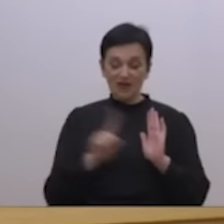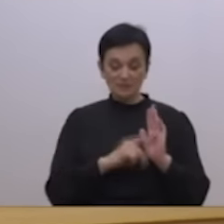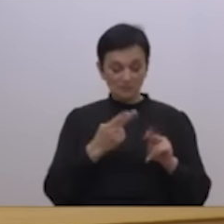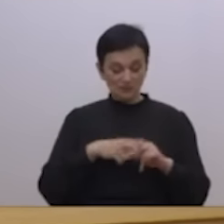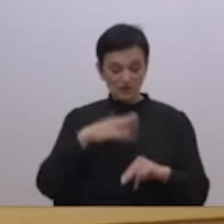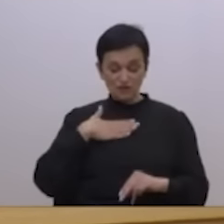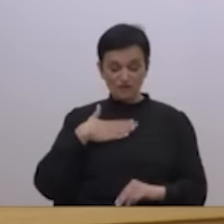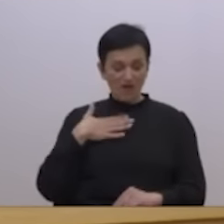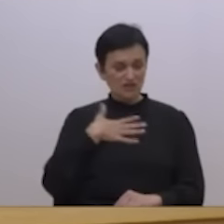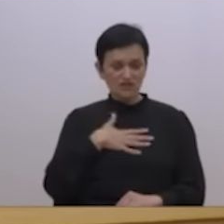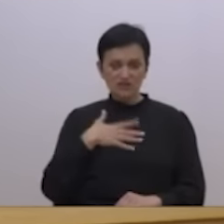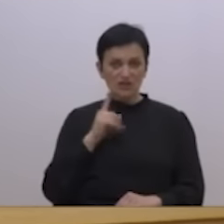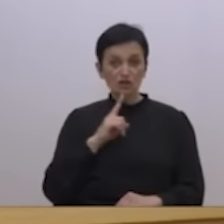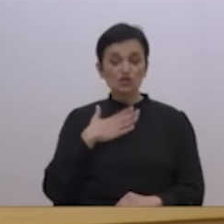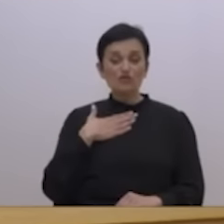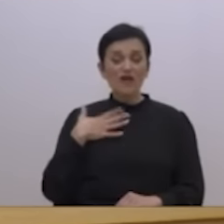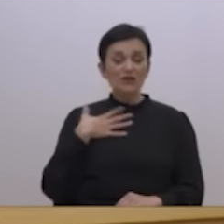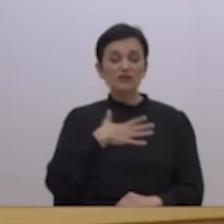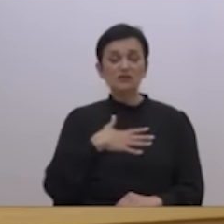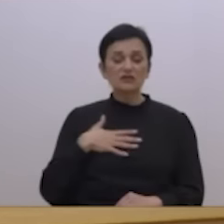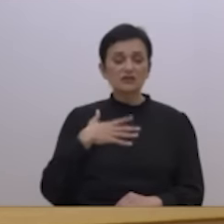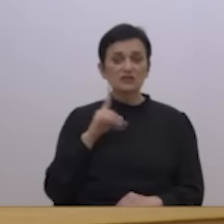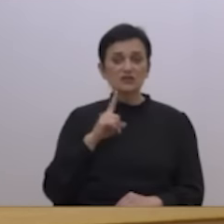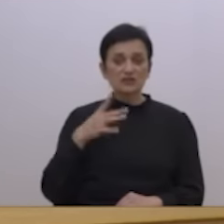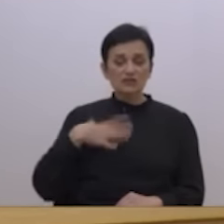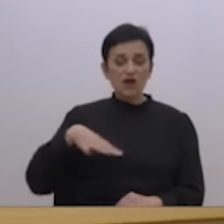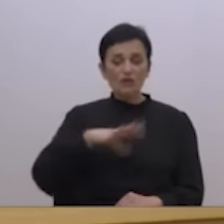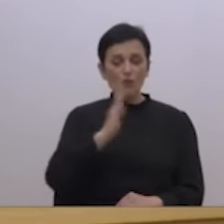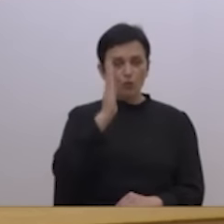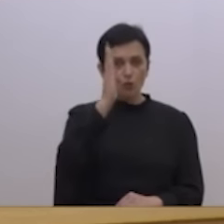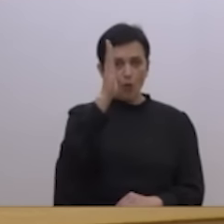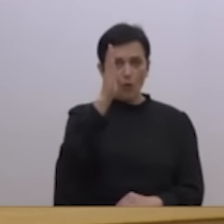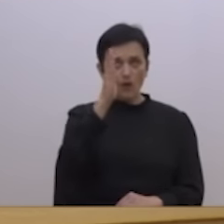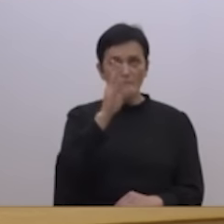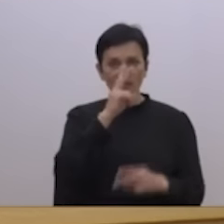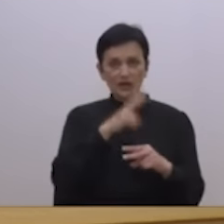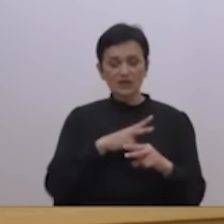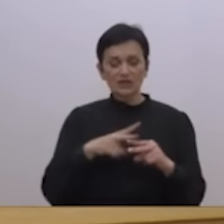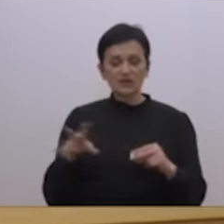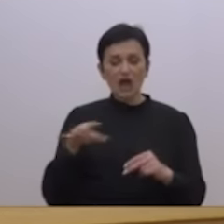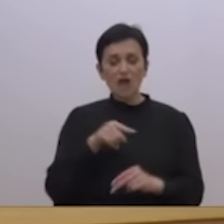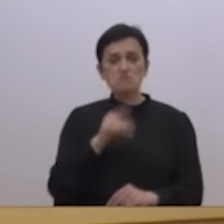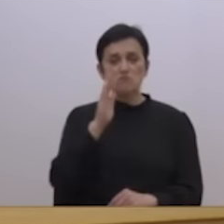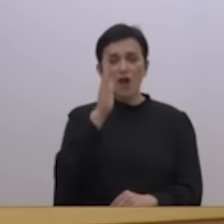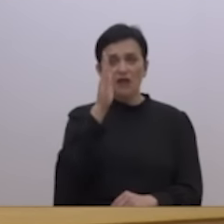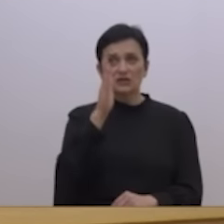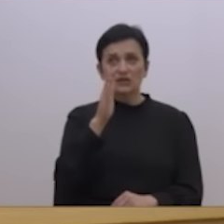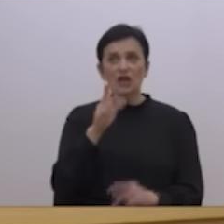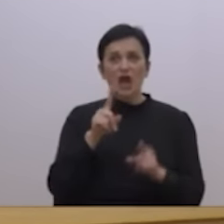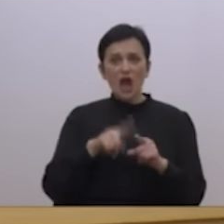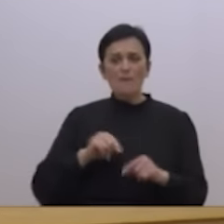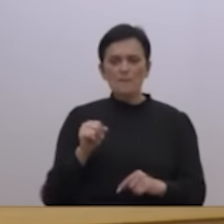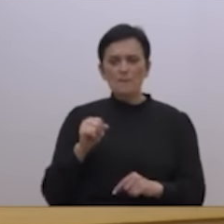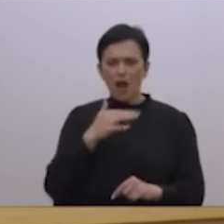ჩვენი საწუხარი. ჩვენი საწუხარი გახლავთ საქართველოს მომავალი, რომელსაც დააკარგვინეთ პერსპექტივა და ამდენი მეგობარი,